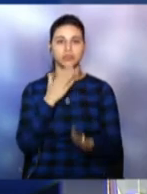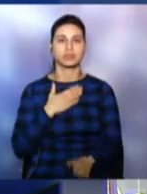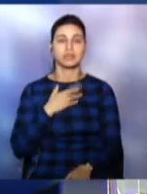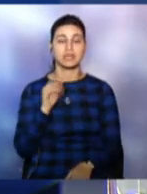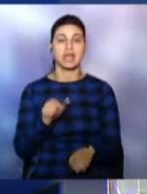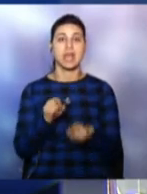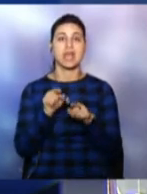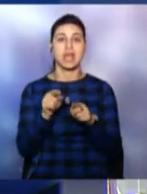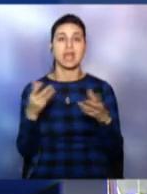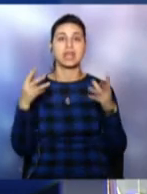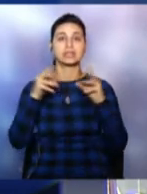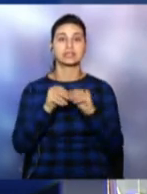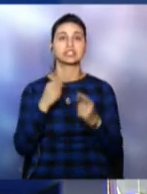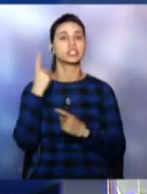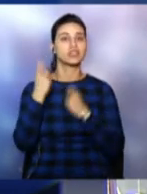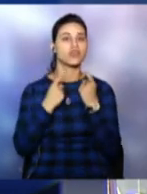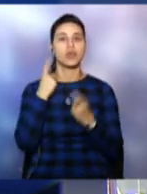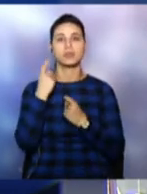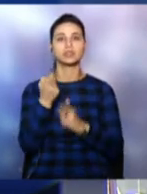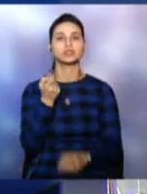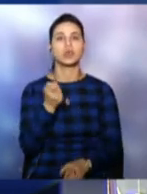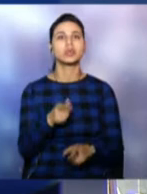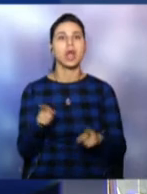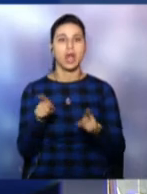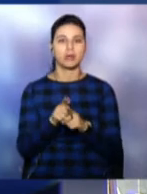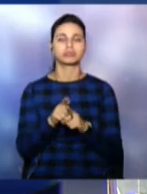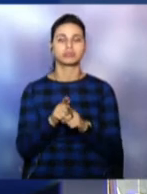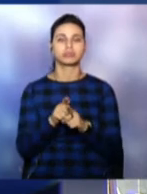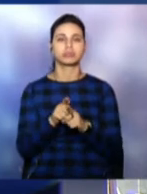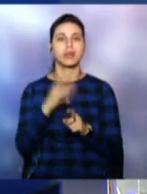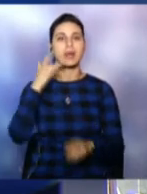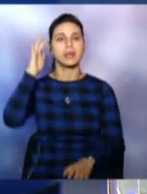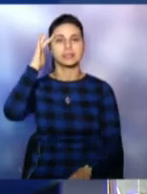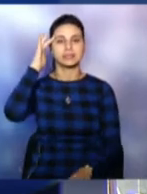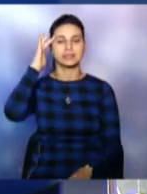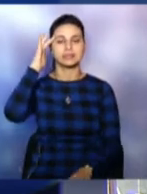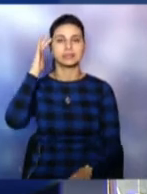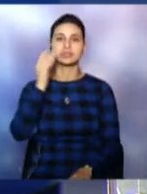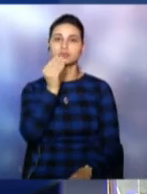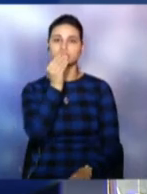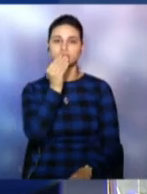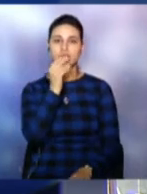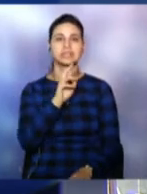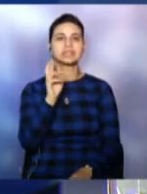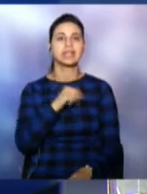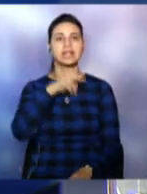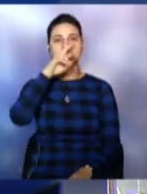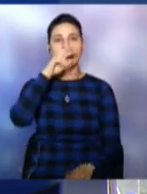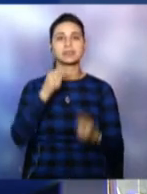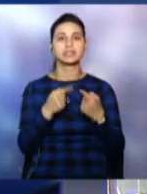ამჯერად ეს კრებითი ინფორმაცია გარკვეულწილად გაიზიარა ამერიკის სურსათის და